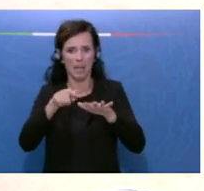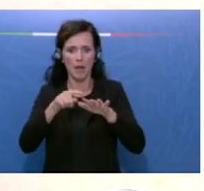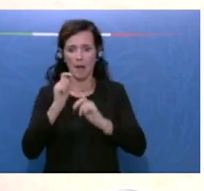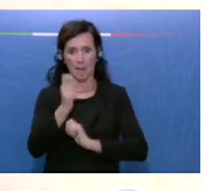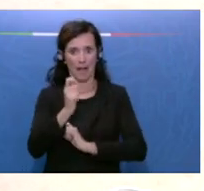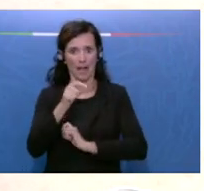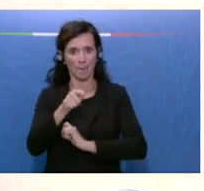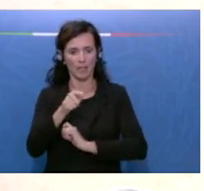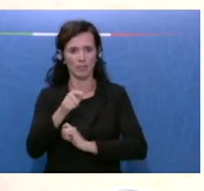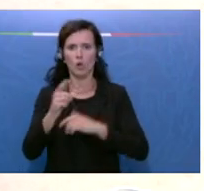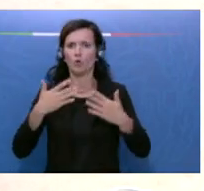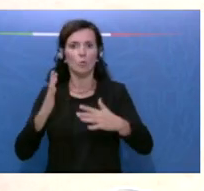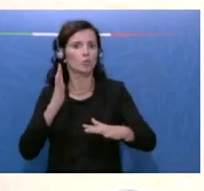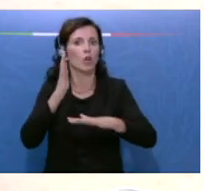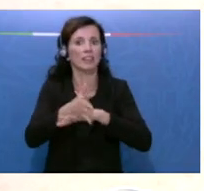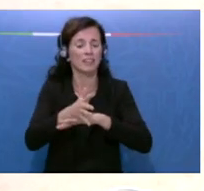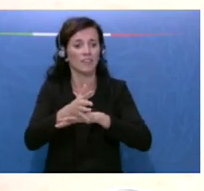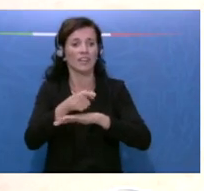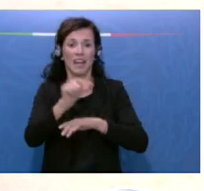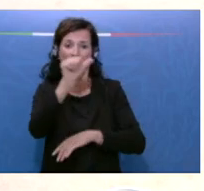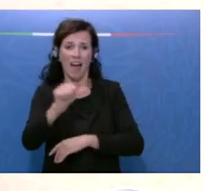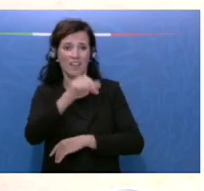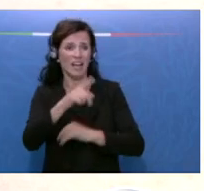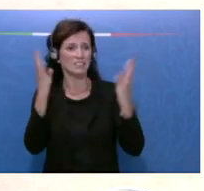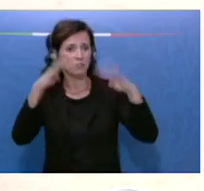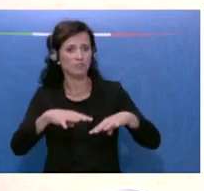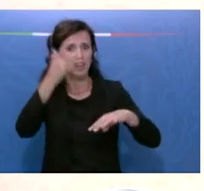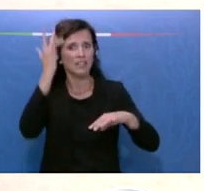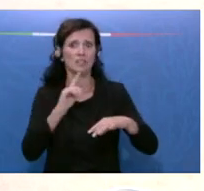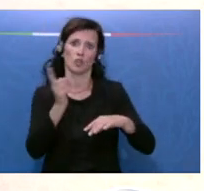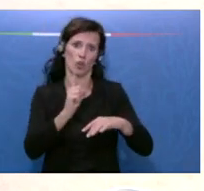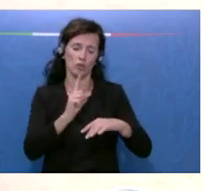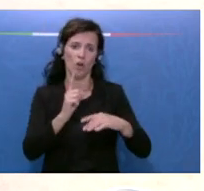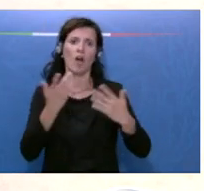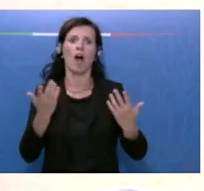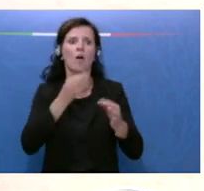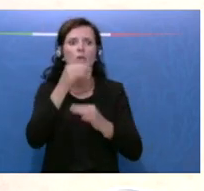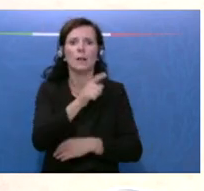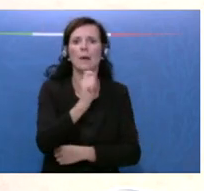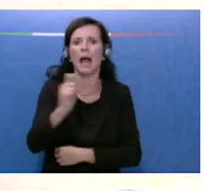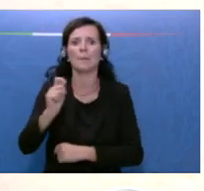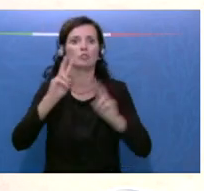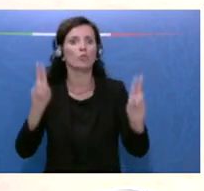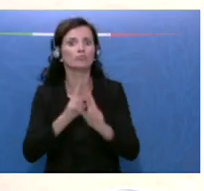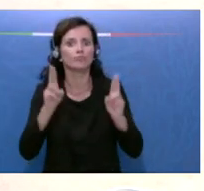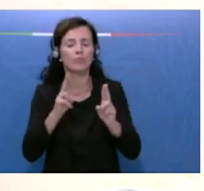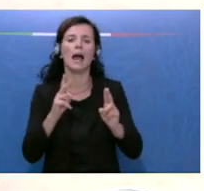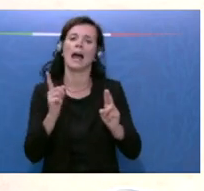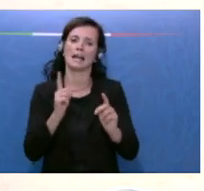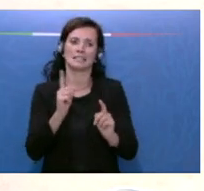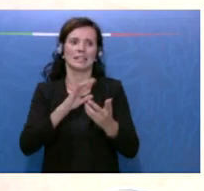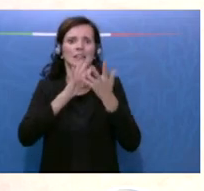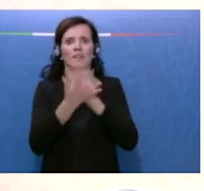del paese crolli per cui non è più possibile effettuare pagamenti allora diventa anche molto difficile provvedere